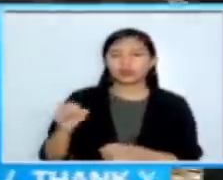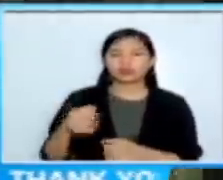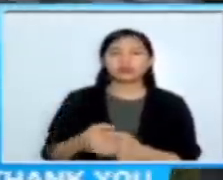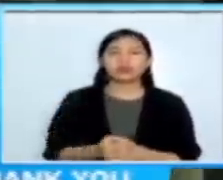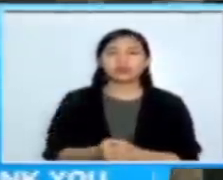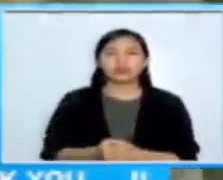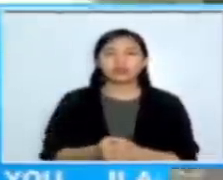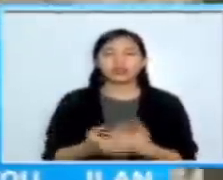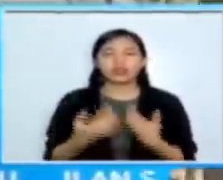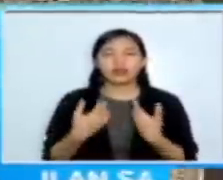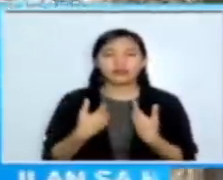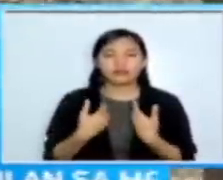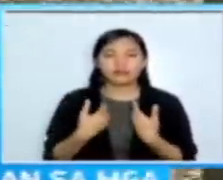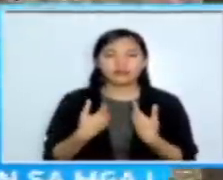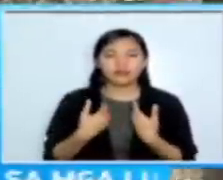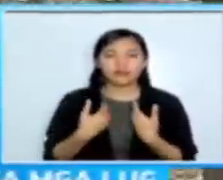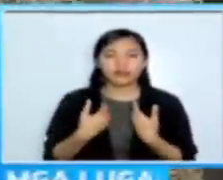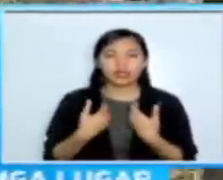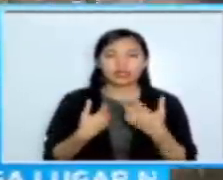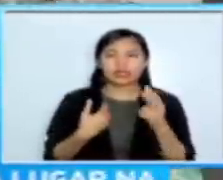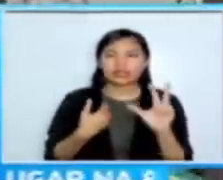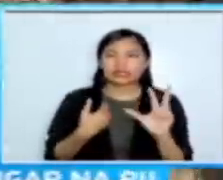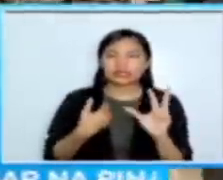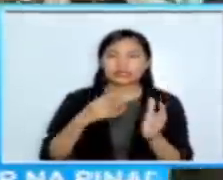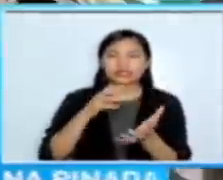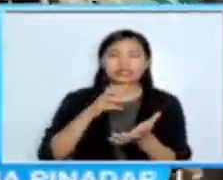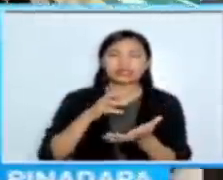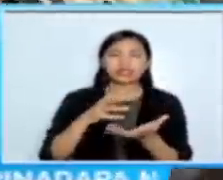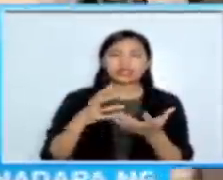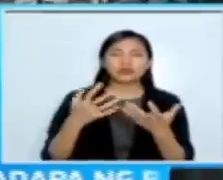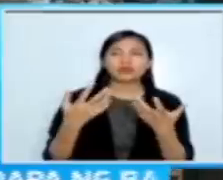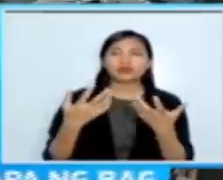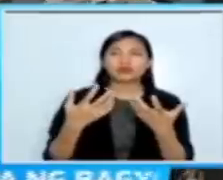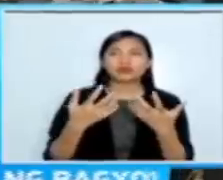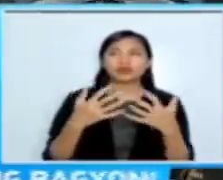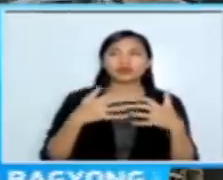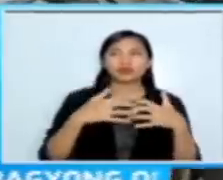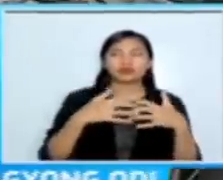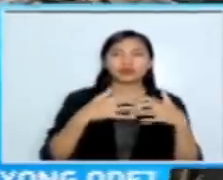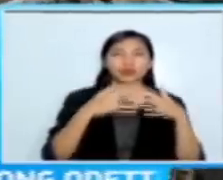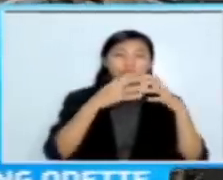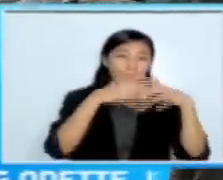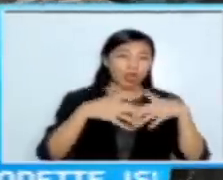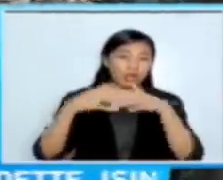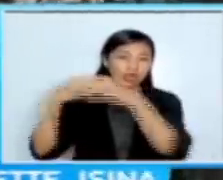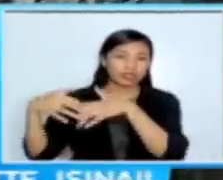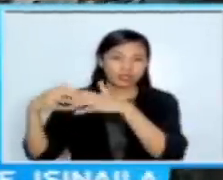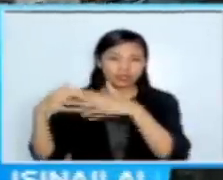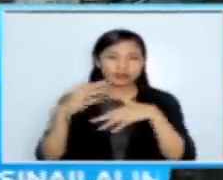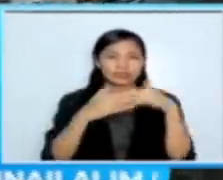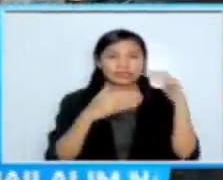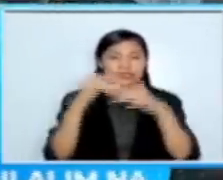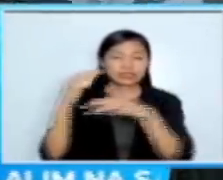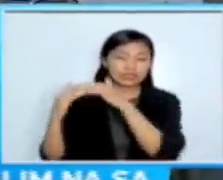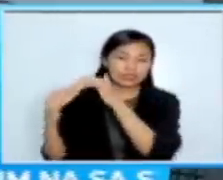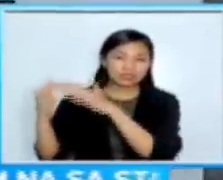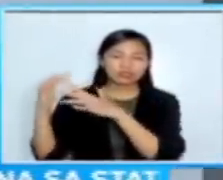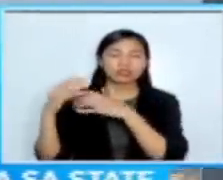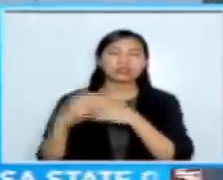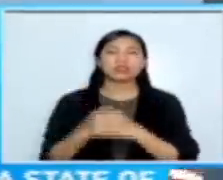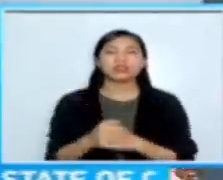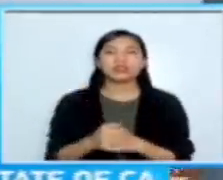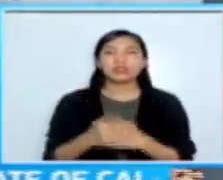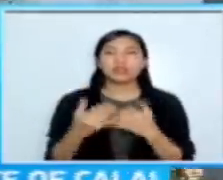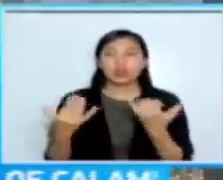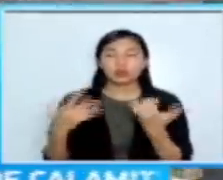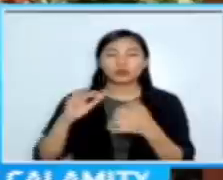medyo wasak din, Rafi. Kaya nagtayo kami ng mga makeshift. Nilagyan namin sa mga dinistribute namin yung mga kaming